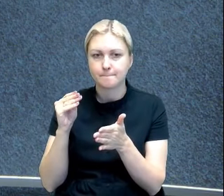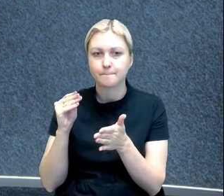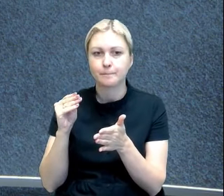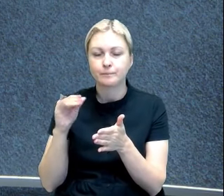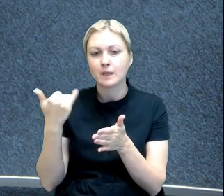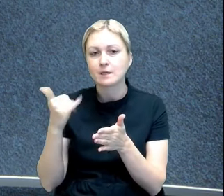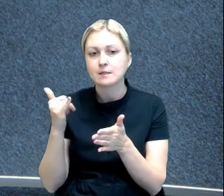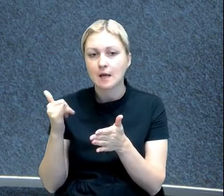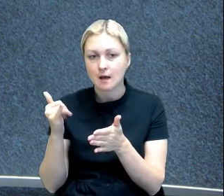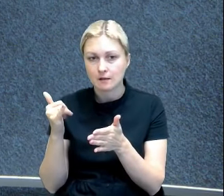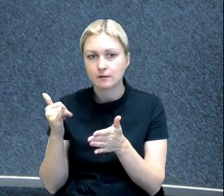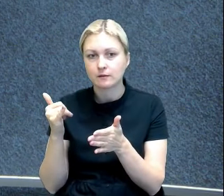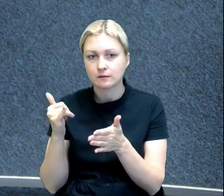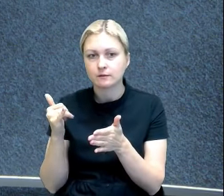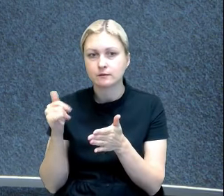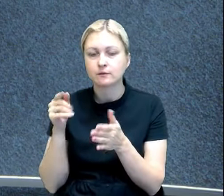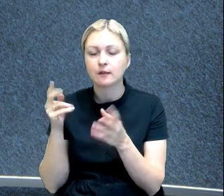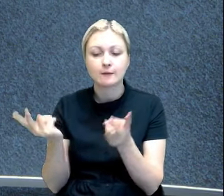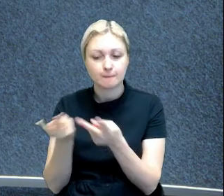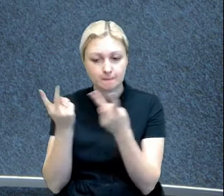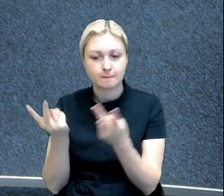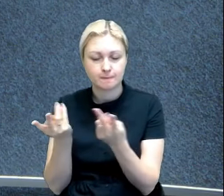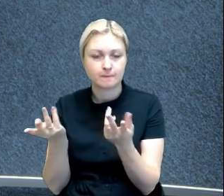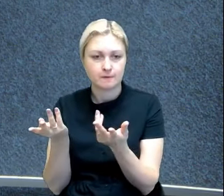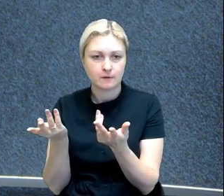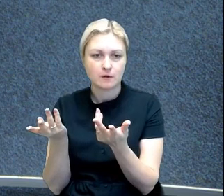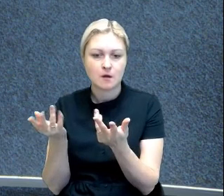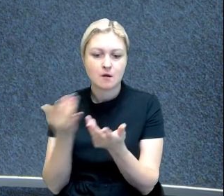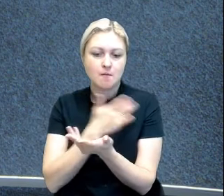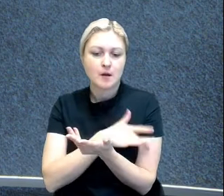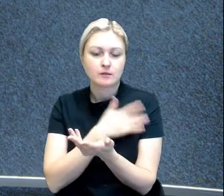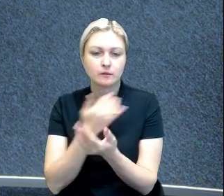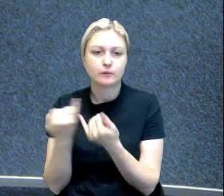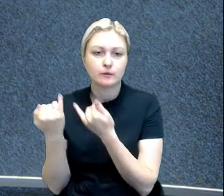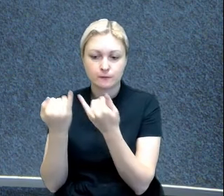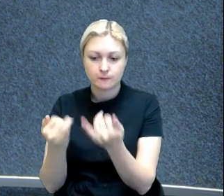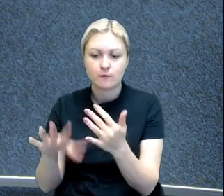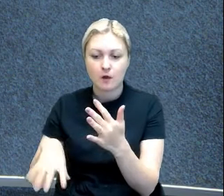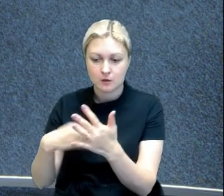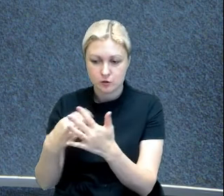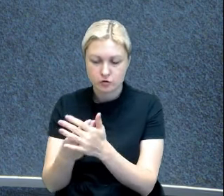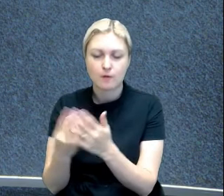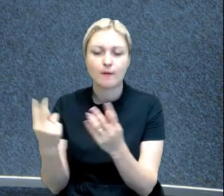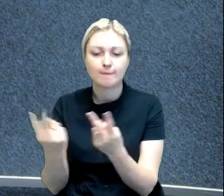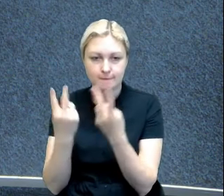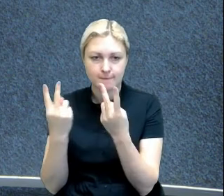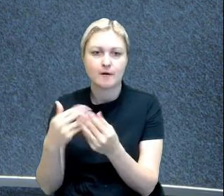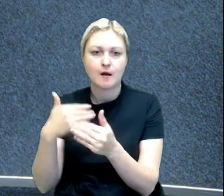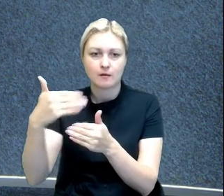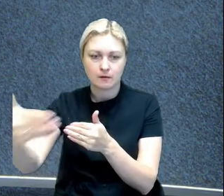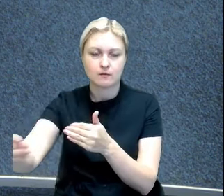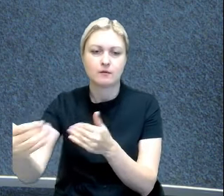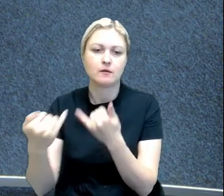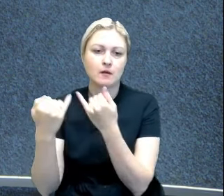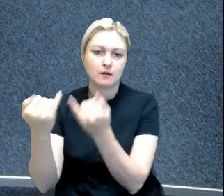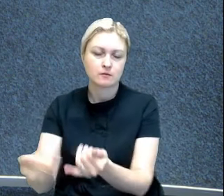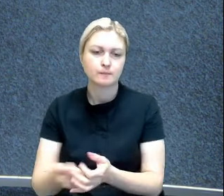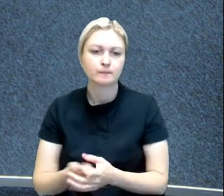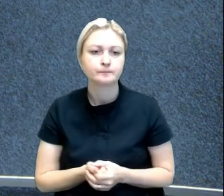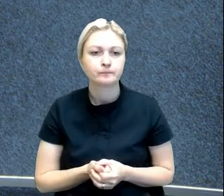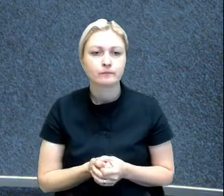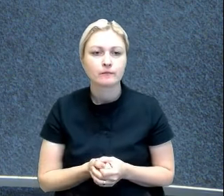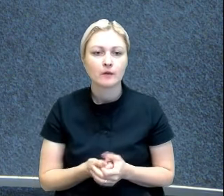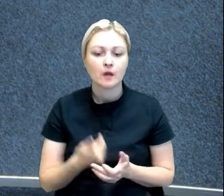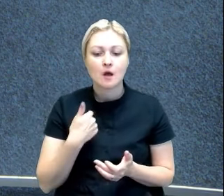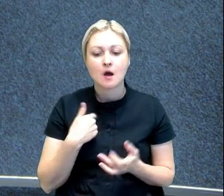sąlygas kad šita įmonė toliau gyvotų ir teiktų tas paslaugas kurias teikia iki šiol todėl aš siūlyčiau apie